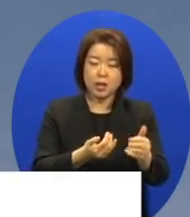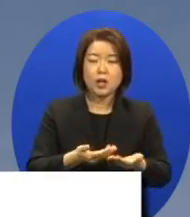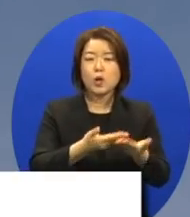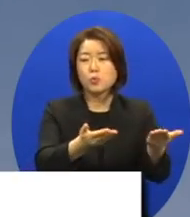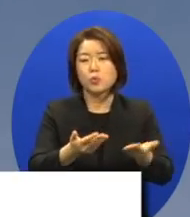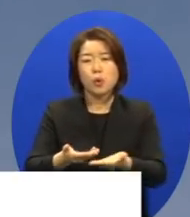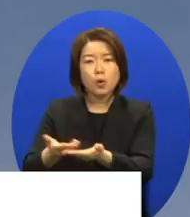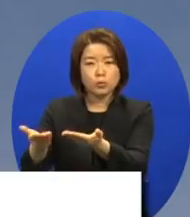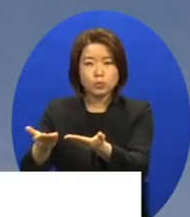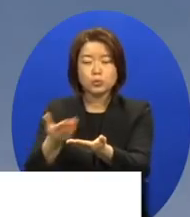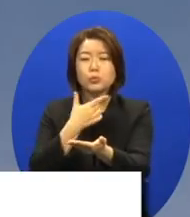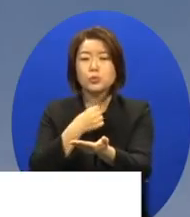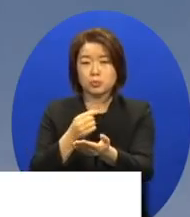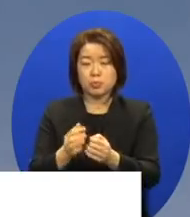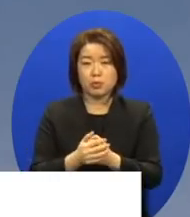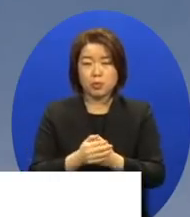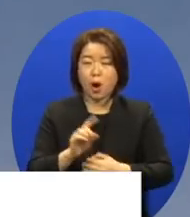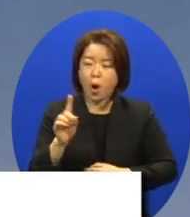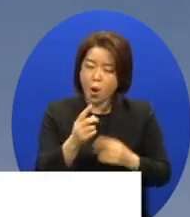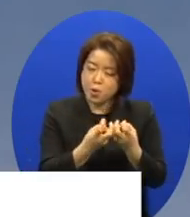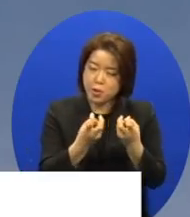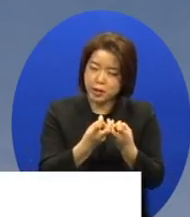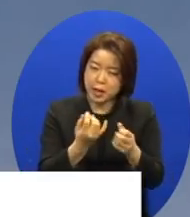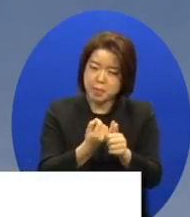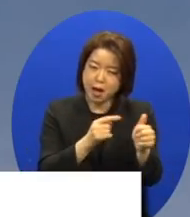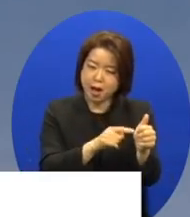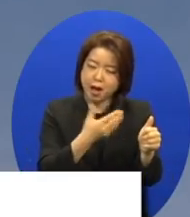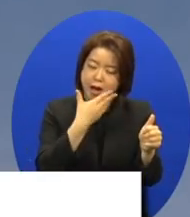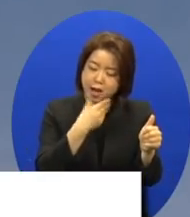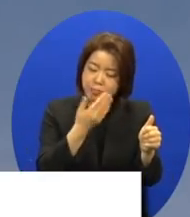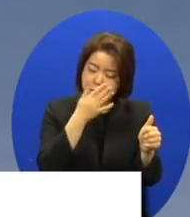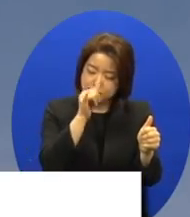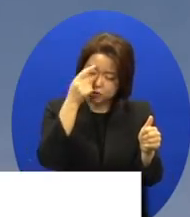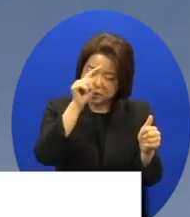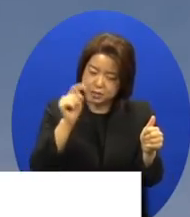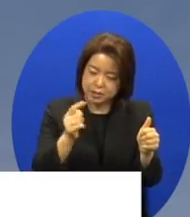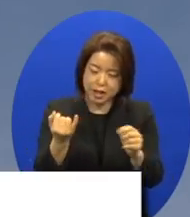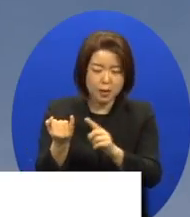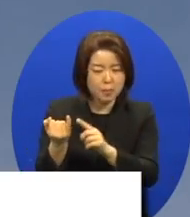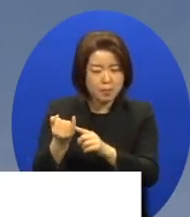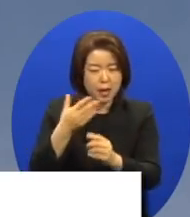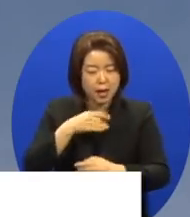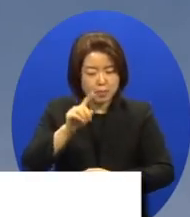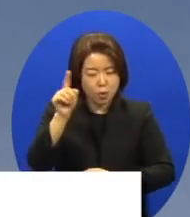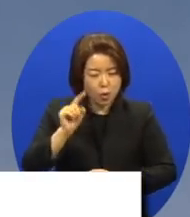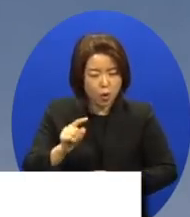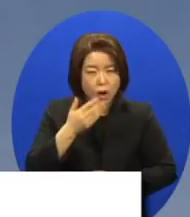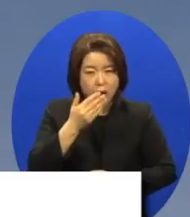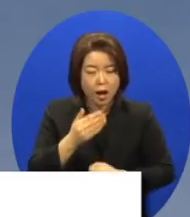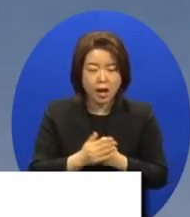명 거지요 어떻게 하면 배우자가 행복할 수 있을까 어떻게 하면 배우자가 시험 들지 않게 할 수